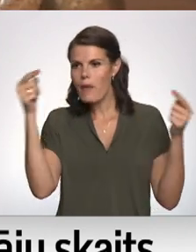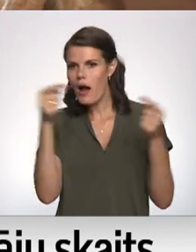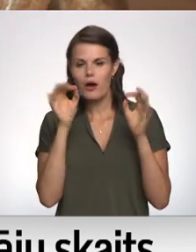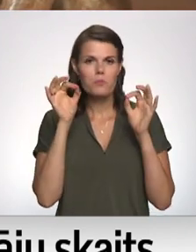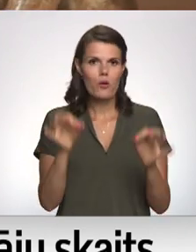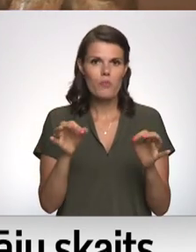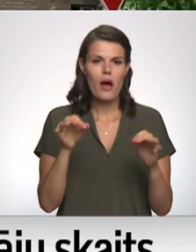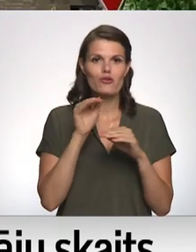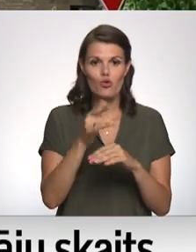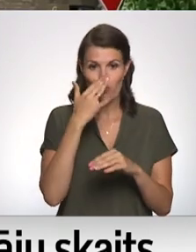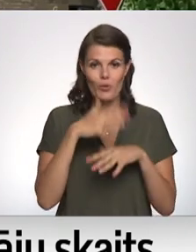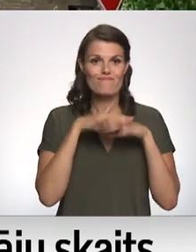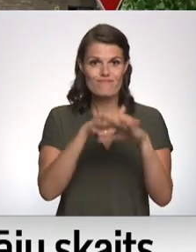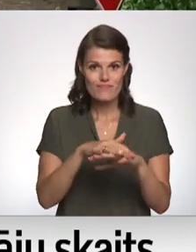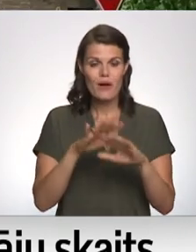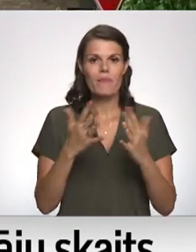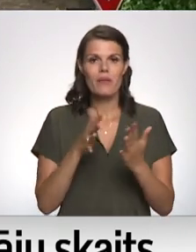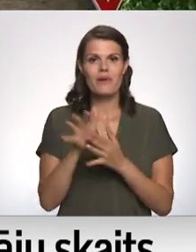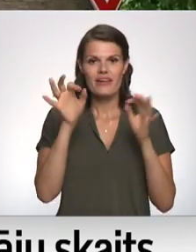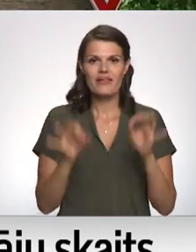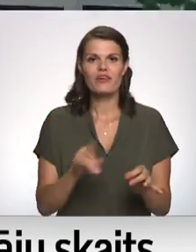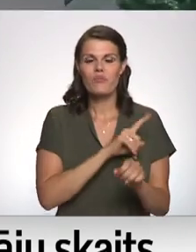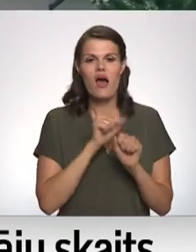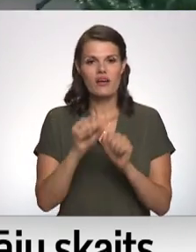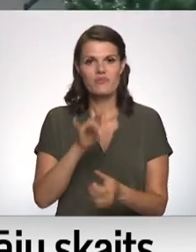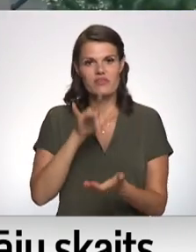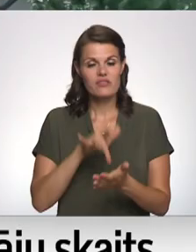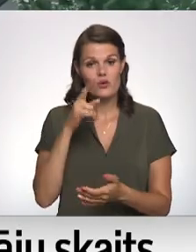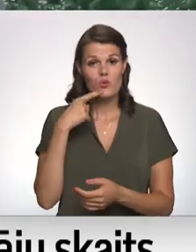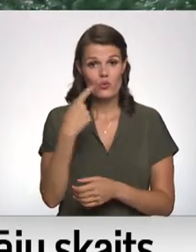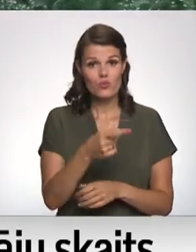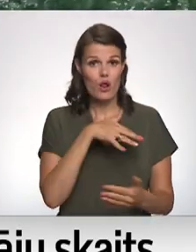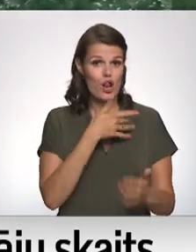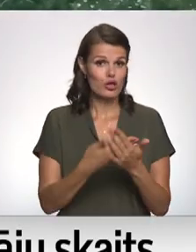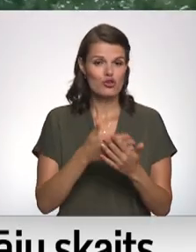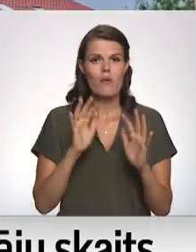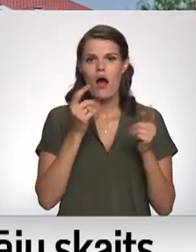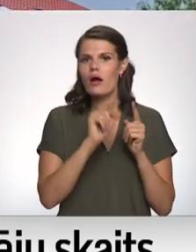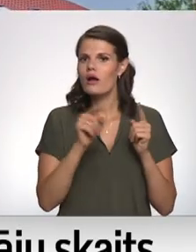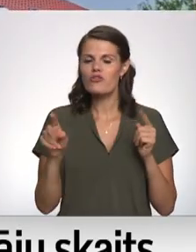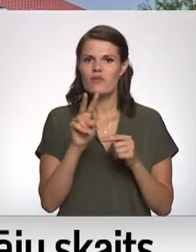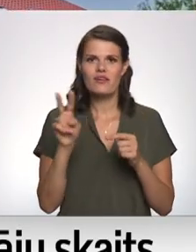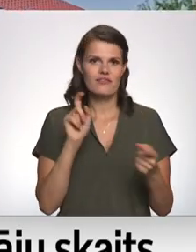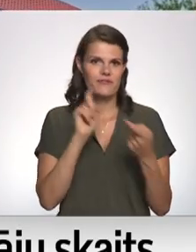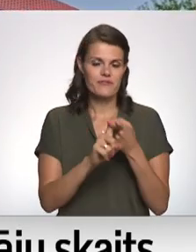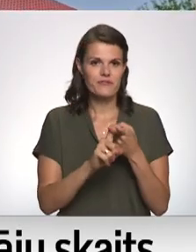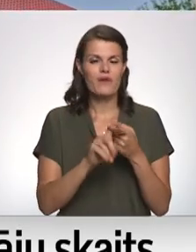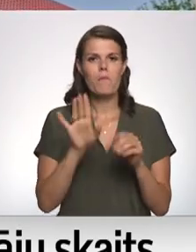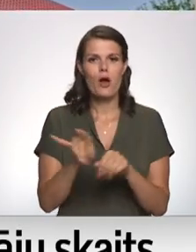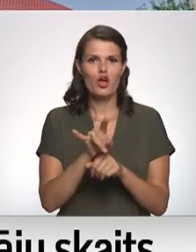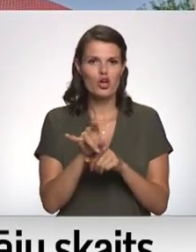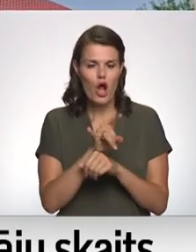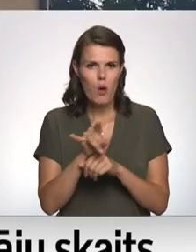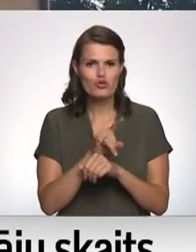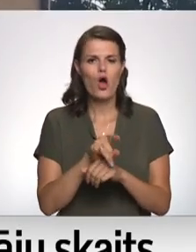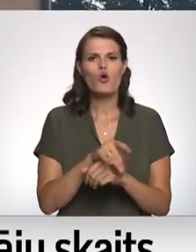veic pārskaitījumu. Tikmēr patērētāja tiesība aizsardzības centrā norāda, ka līdz šim gadījumi, kas saistīti ar krāpšanu par kokskaidu granulu